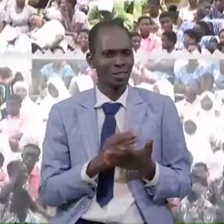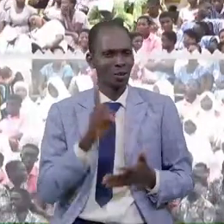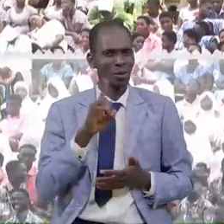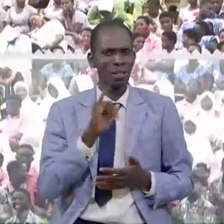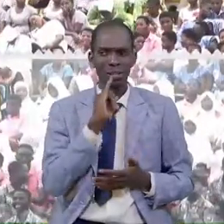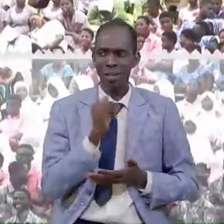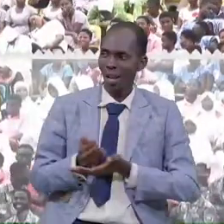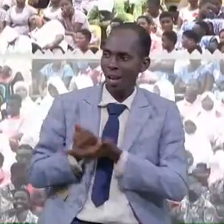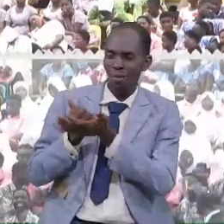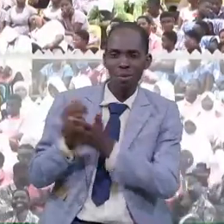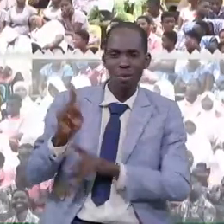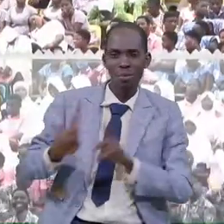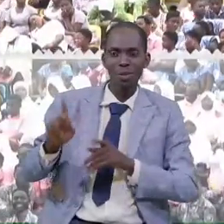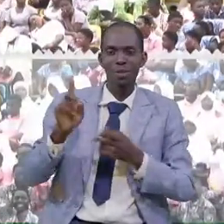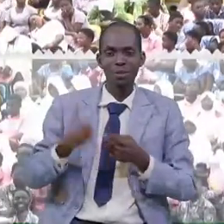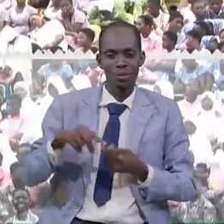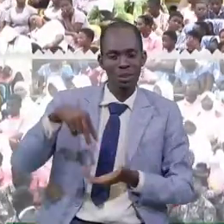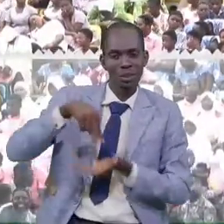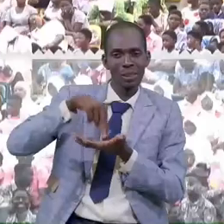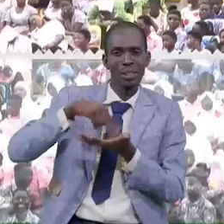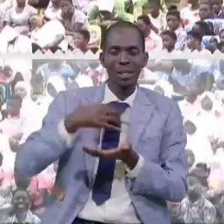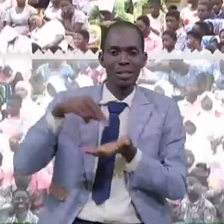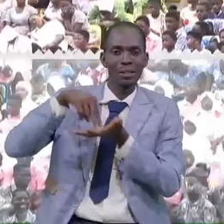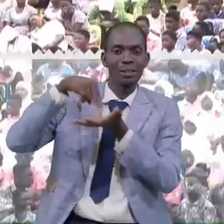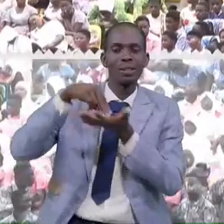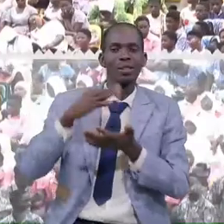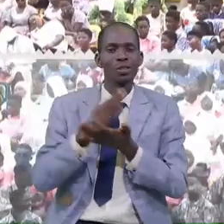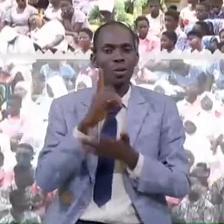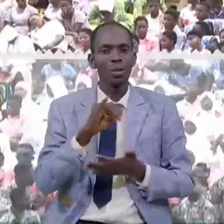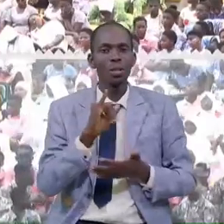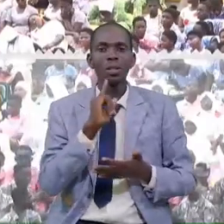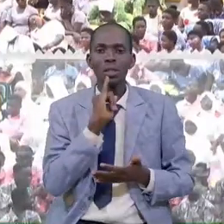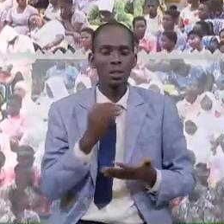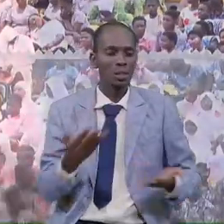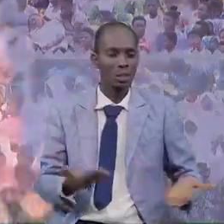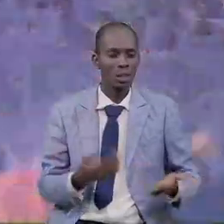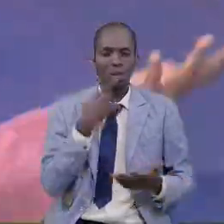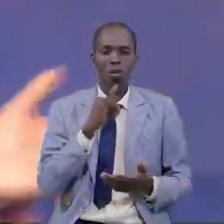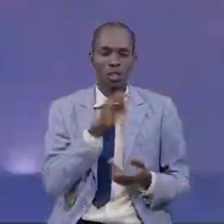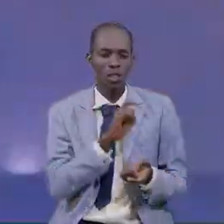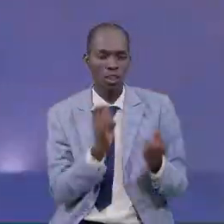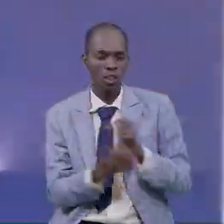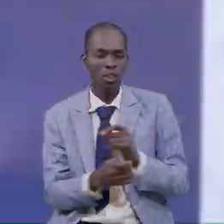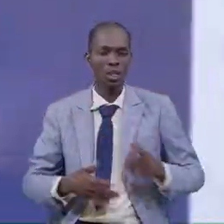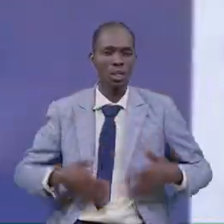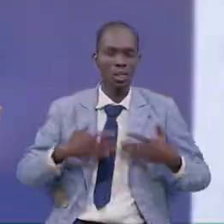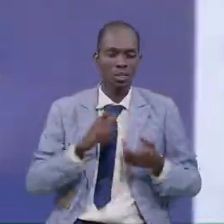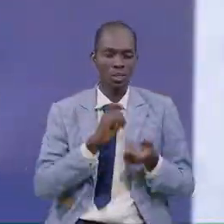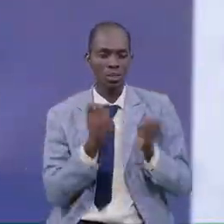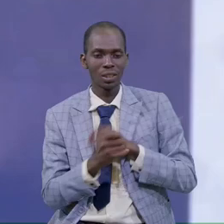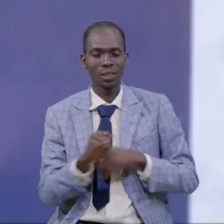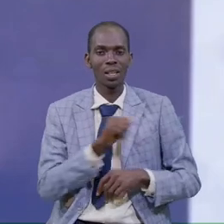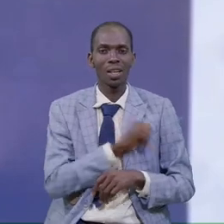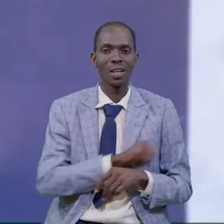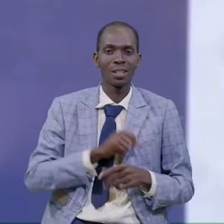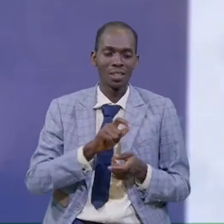Quelqu'un aide les gens ici à se lever, Mais quelqu'un qui change de vie, et change des attitudes, et